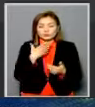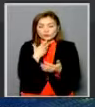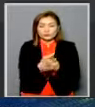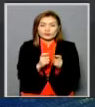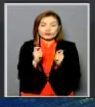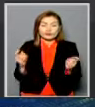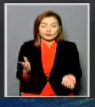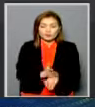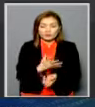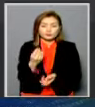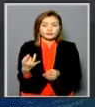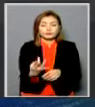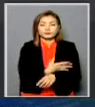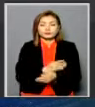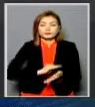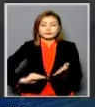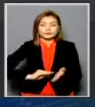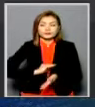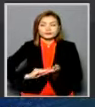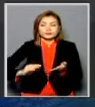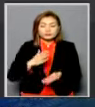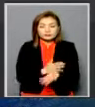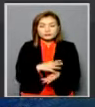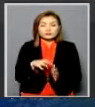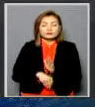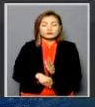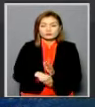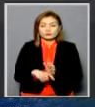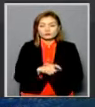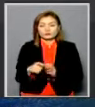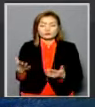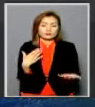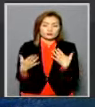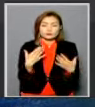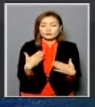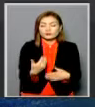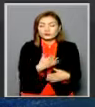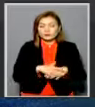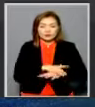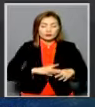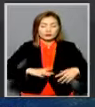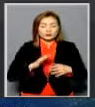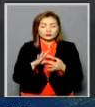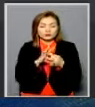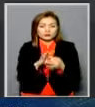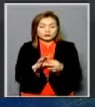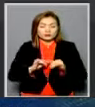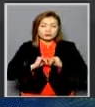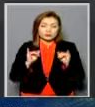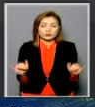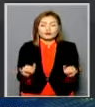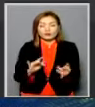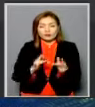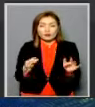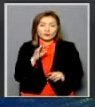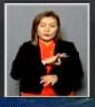парақшасын ашты. Және алғашқы жазбасында қалдырып үлгерді. Онда ол жұртпен қарым-қатынас орнатып, халықпен кері байланысты арттыру үшін